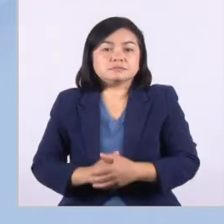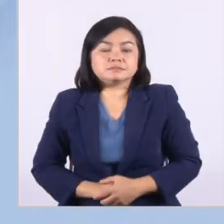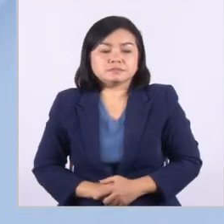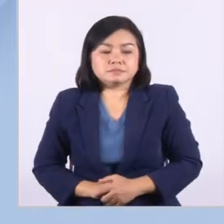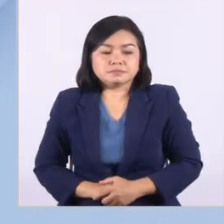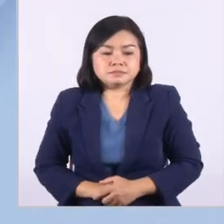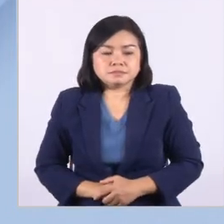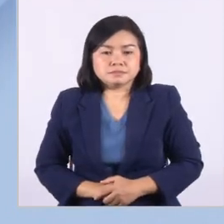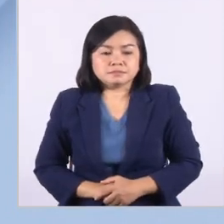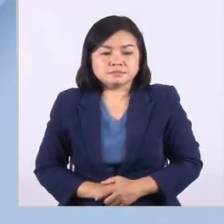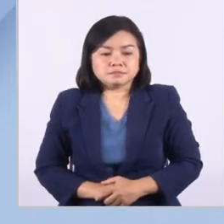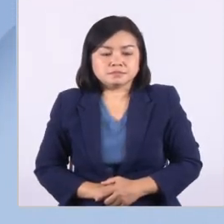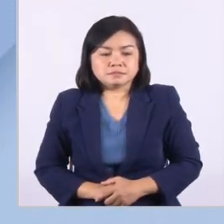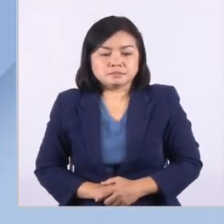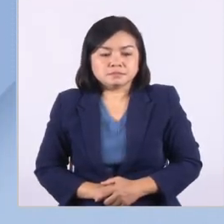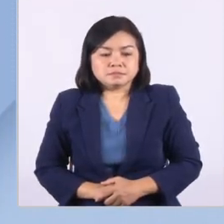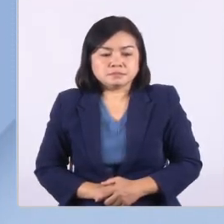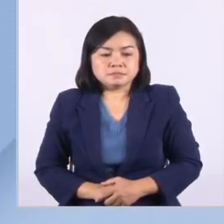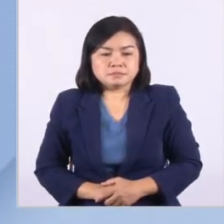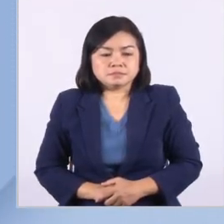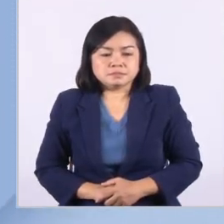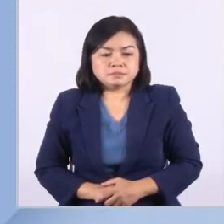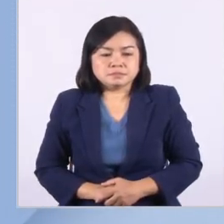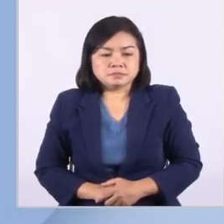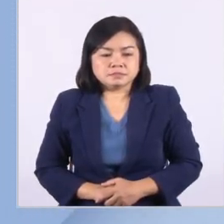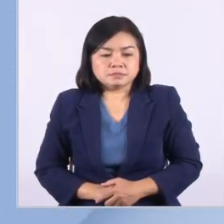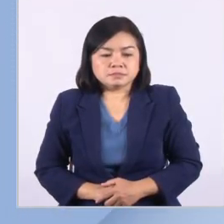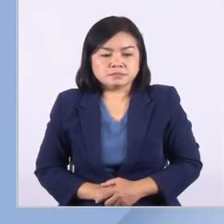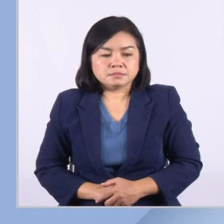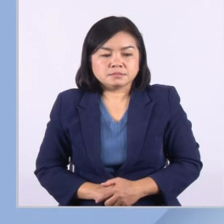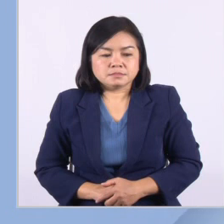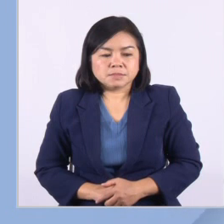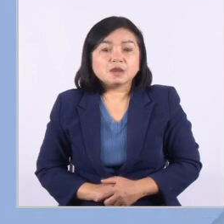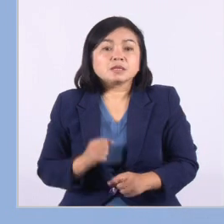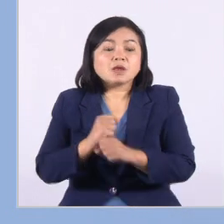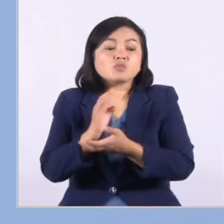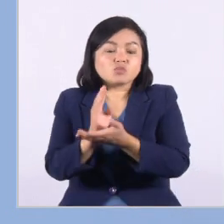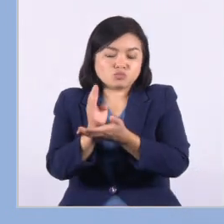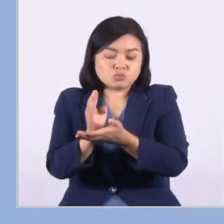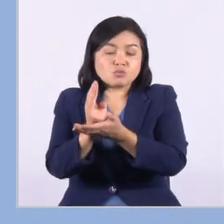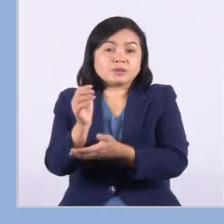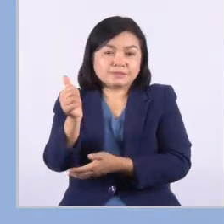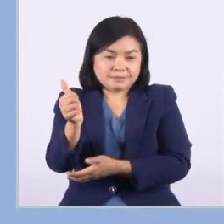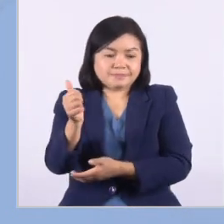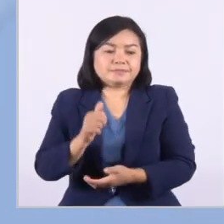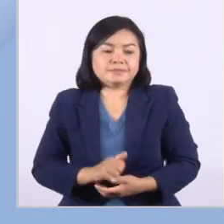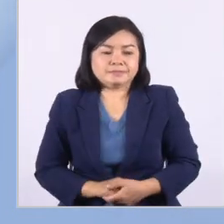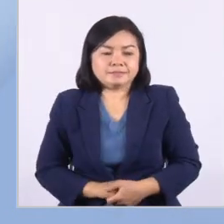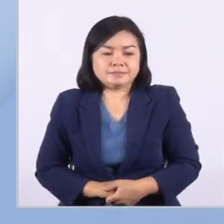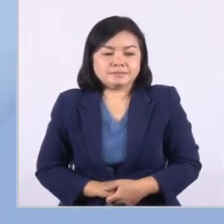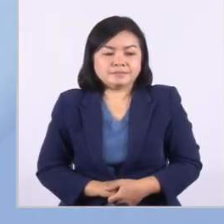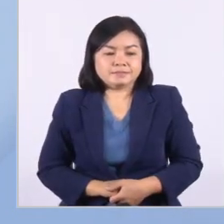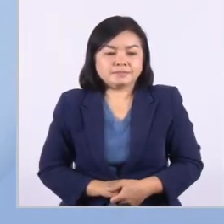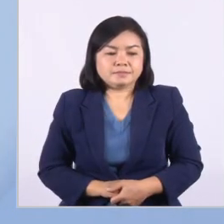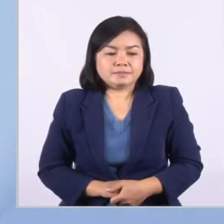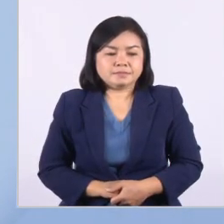เอาเลยนะครับ เอาเลยได้เลย เ ออถ้าบุญก็ได้บุญแหละ ถ้าบุญได้บุญครับ โลกได้นาอยู